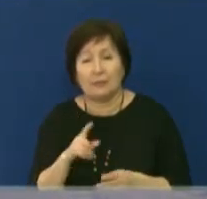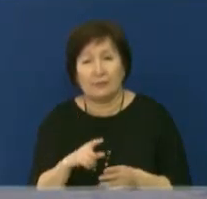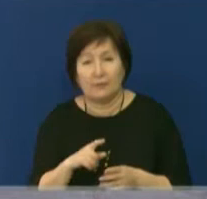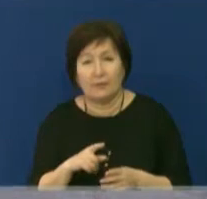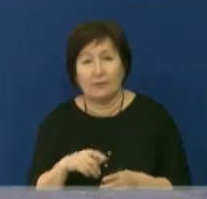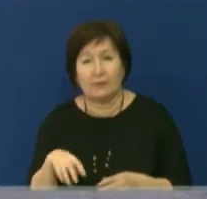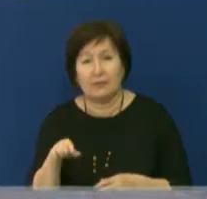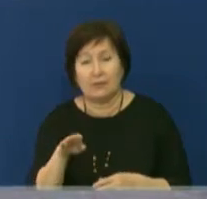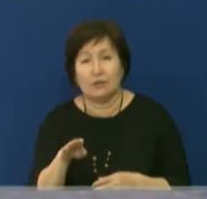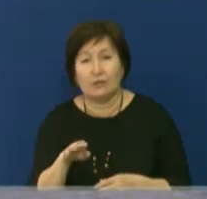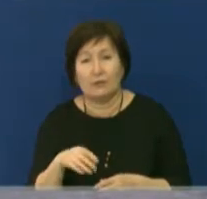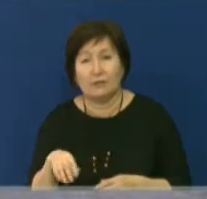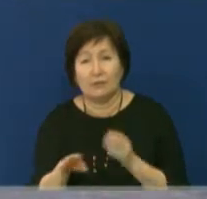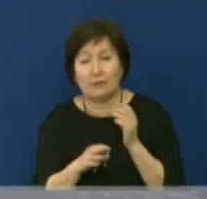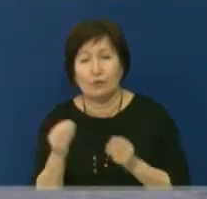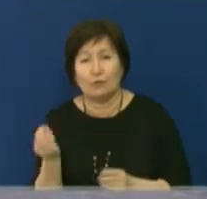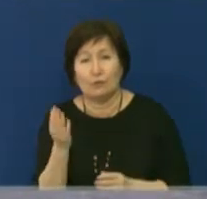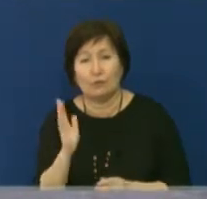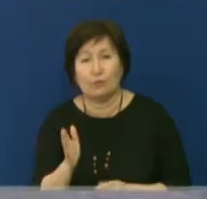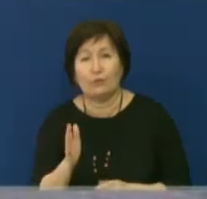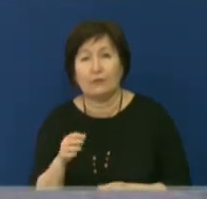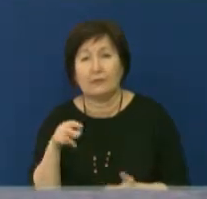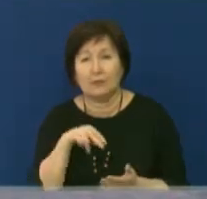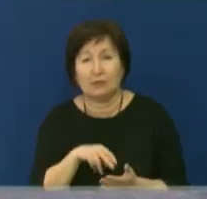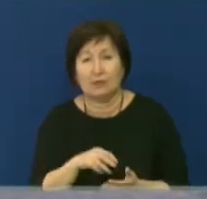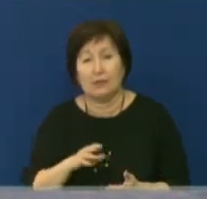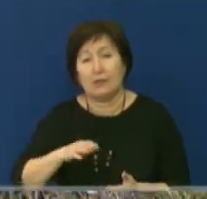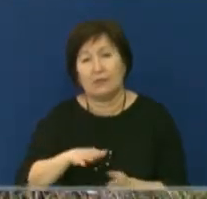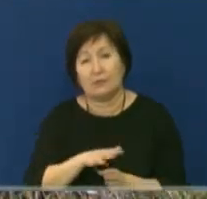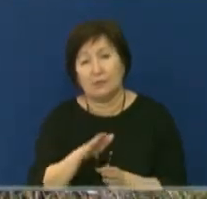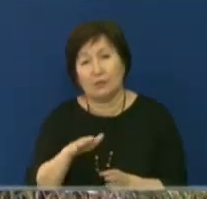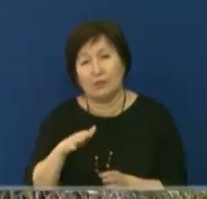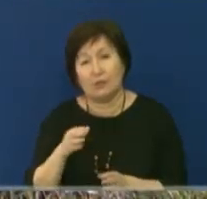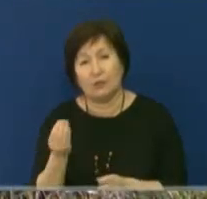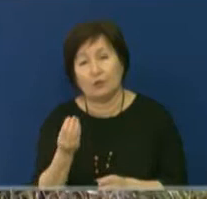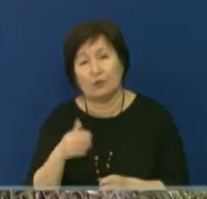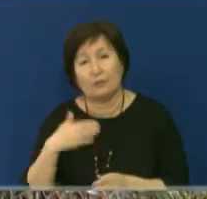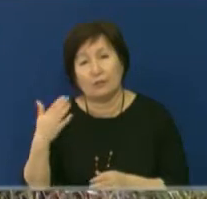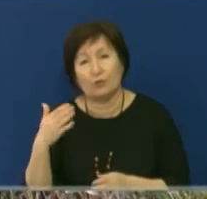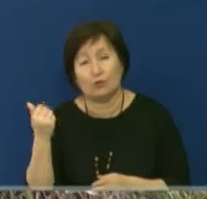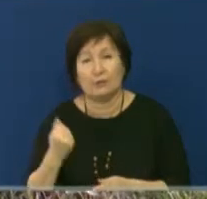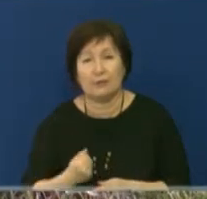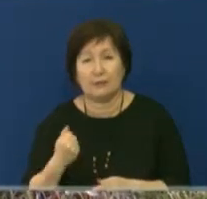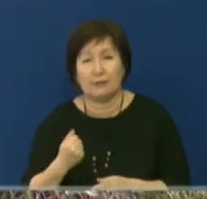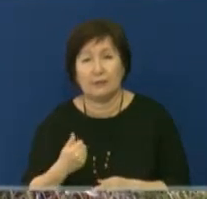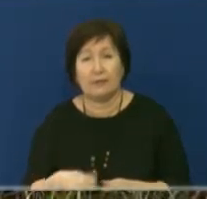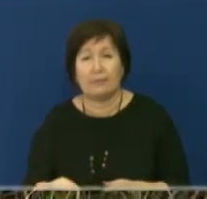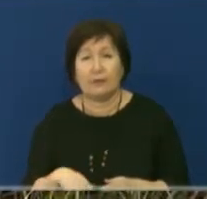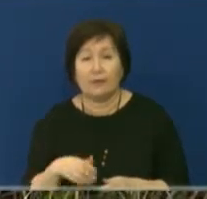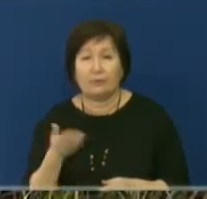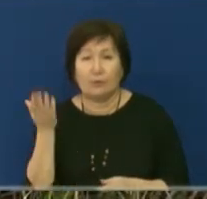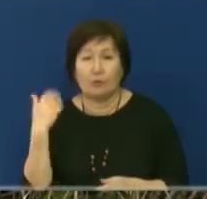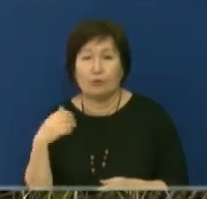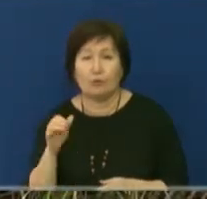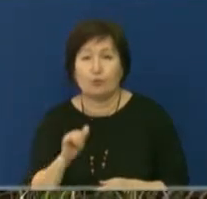более 2000 деревьев. Остальные будут высажены в течение следующих недель. В минувшую субботу по улице Сатпаева в нашем